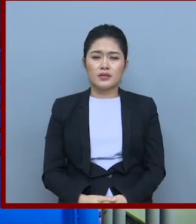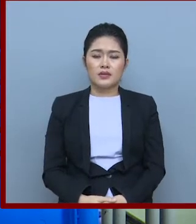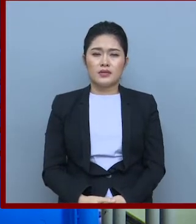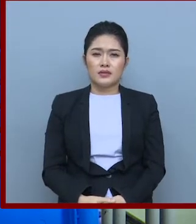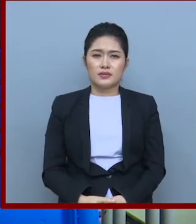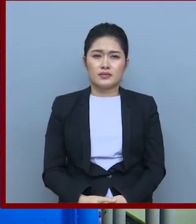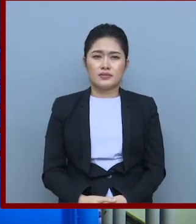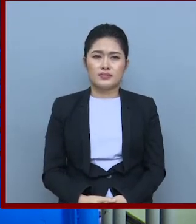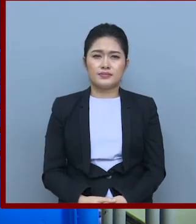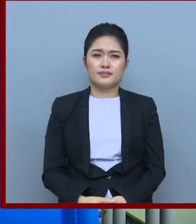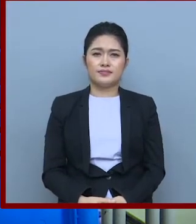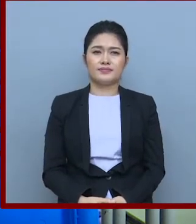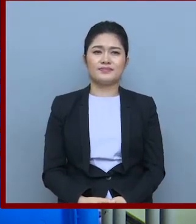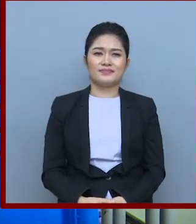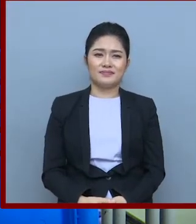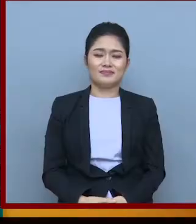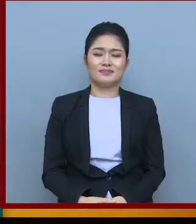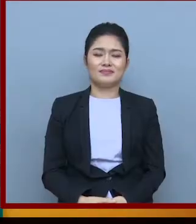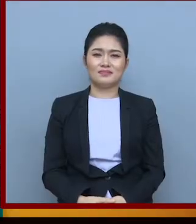นี่อยู่ในระหว่างการฝัดเฟิร์มแวร